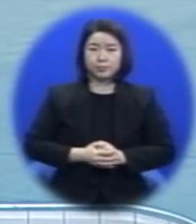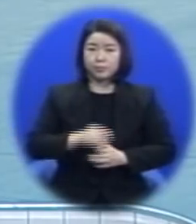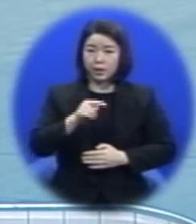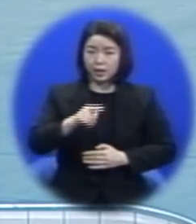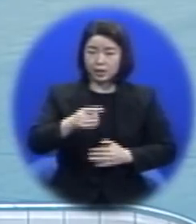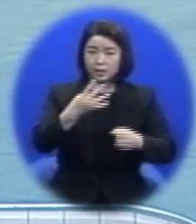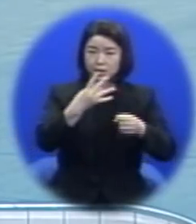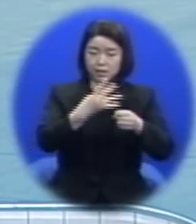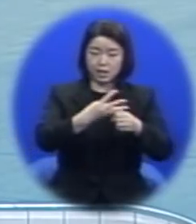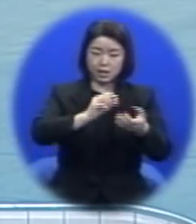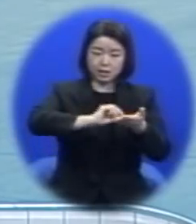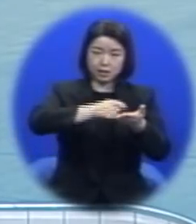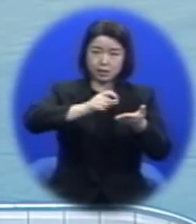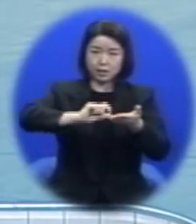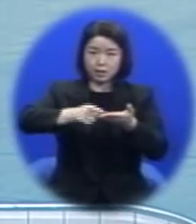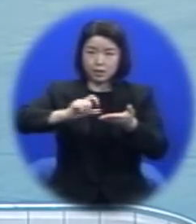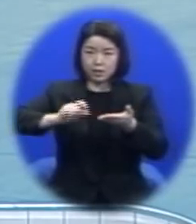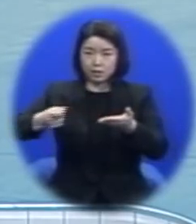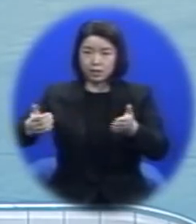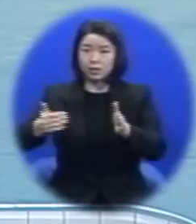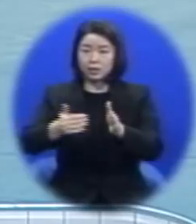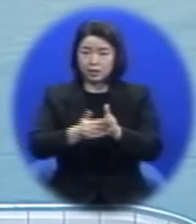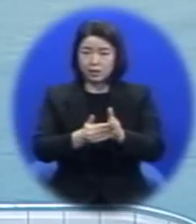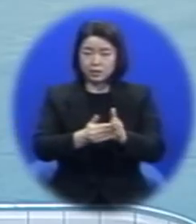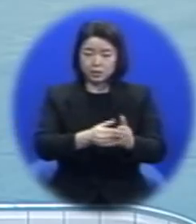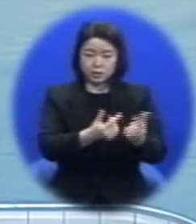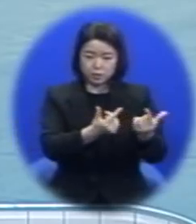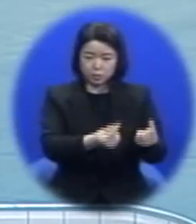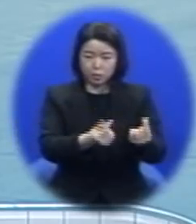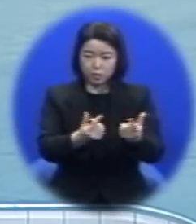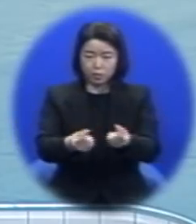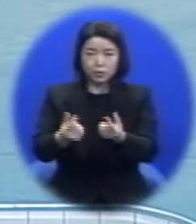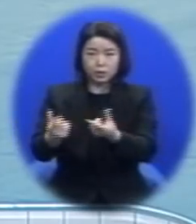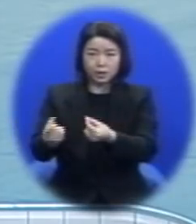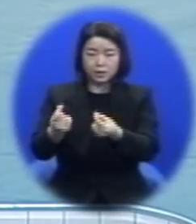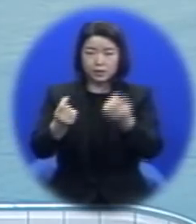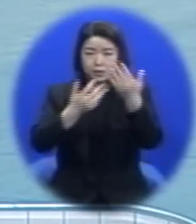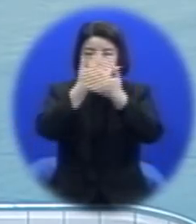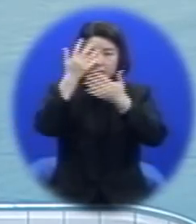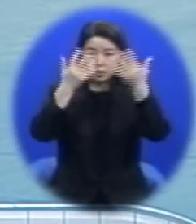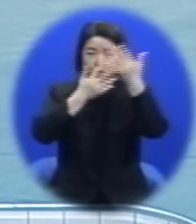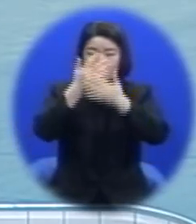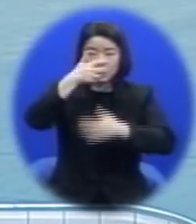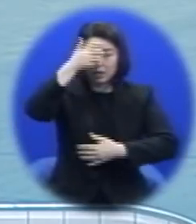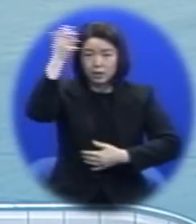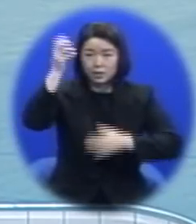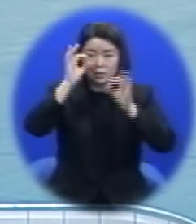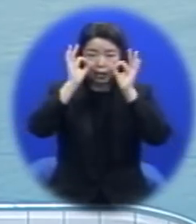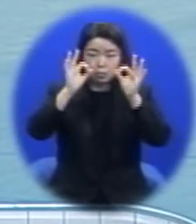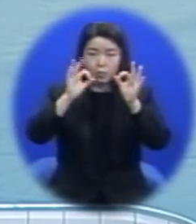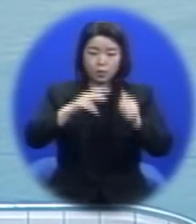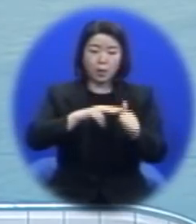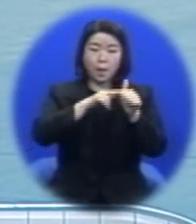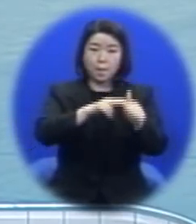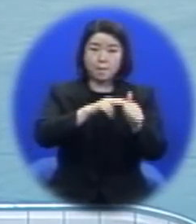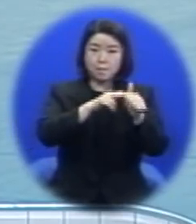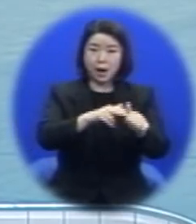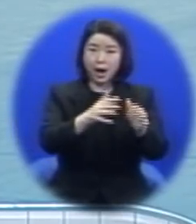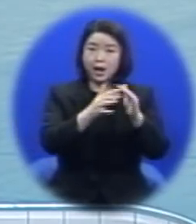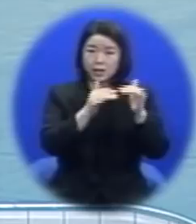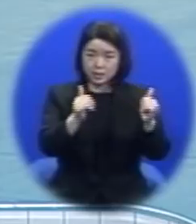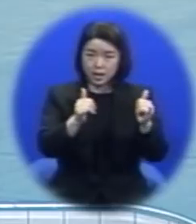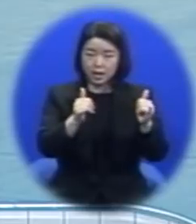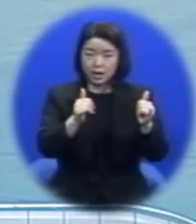이네 봉인이 떼어질 때까지는 똑같은 패턴의 환상이 보입니다. 말을 탄 자가 나타납니다. 첫 번째